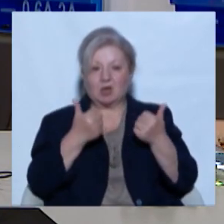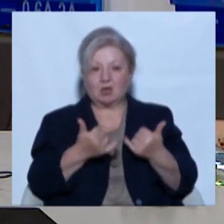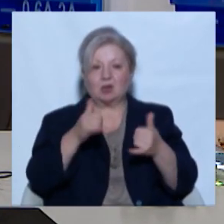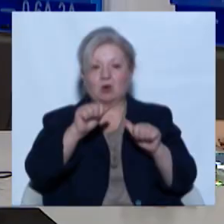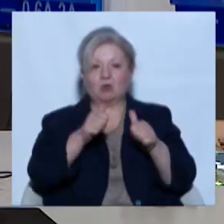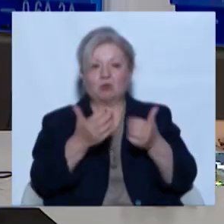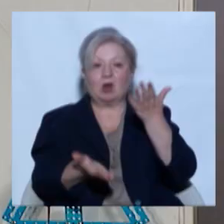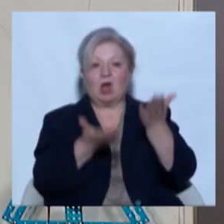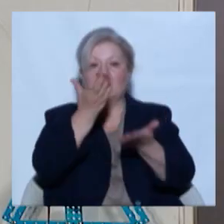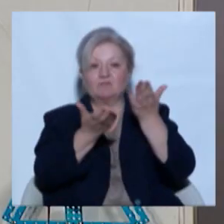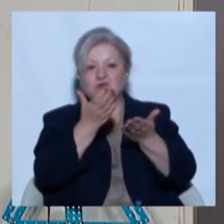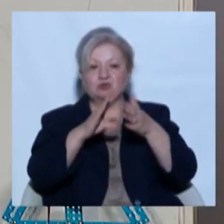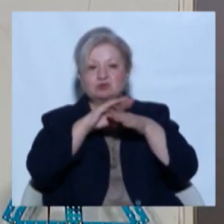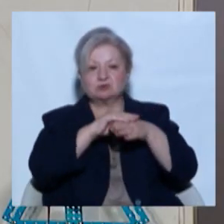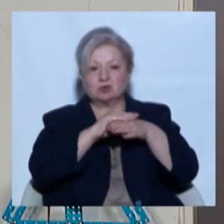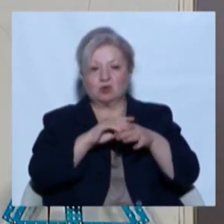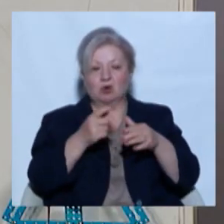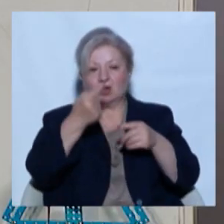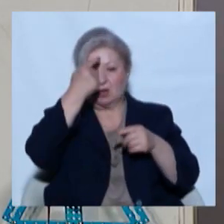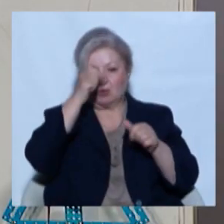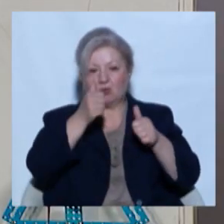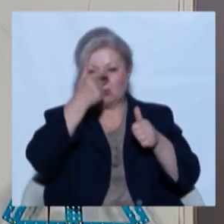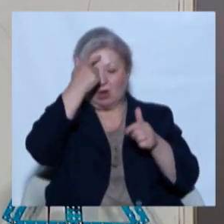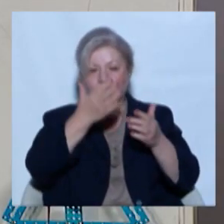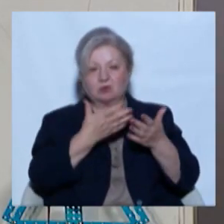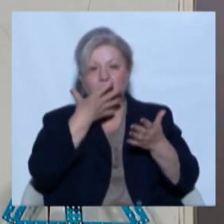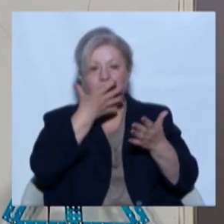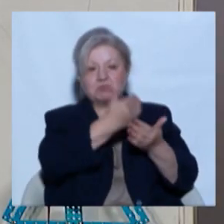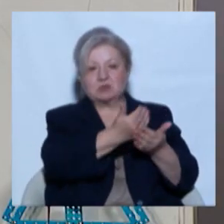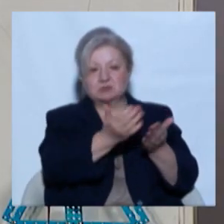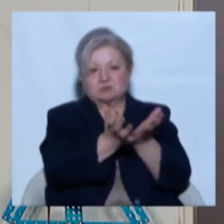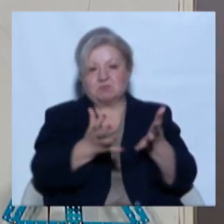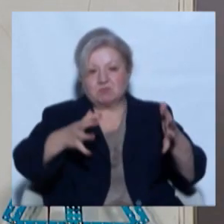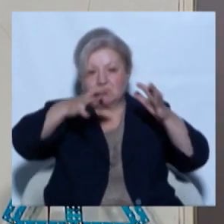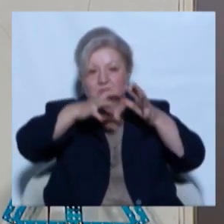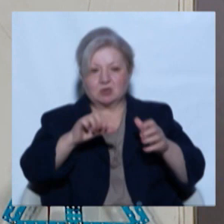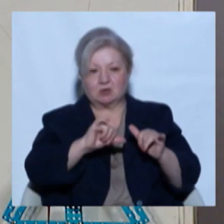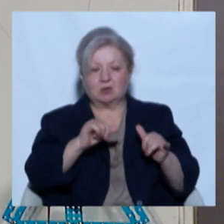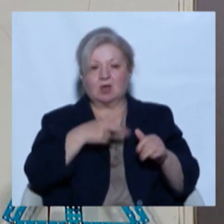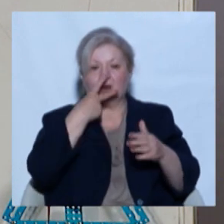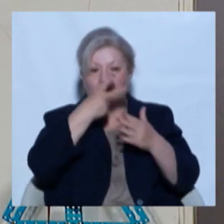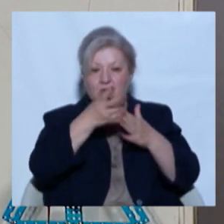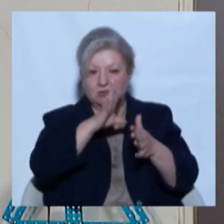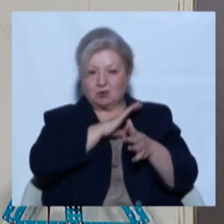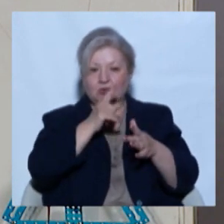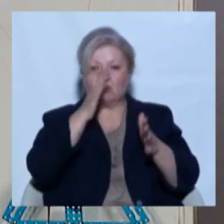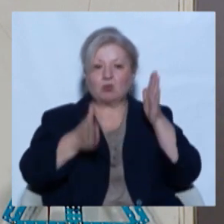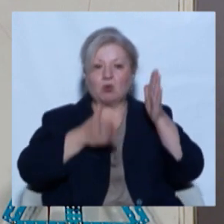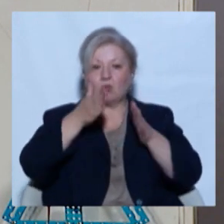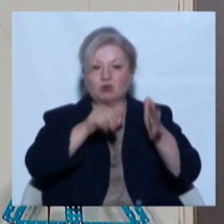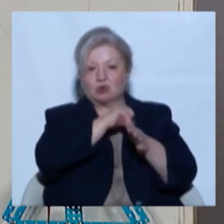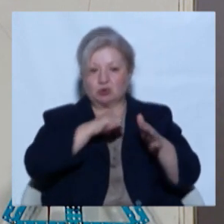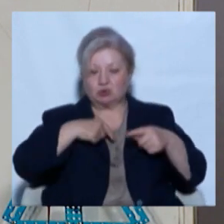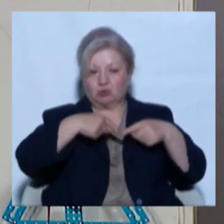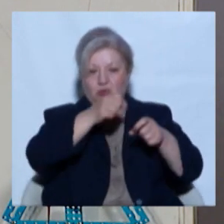როგორ გავიგოთ მისი მასა? თქვენ ნახეთ, რომ ამას აკეთებდა ჩვენი რობოტი, მაგრამ ჩვენ ვეღარ მოასწარეთ იმ გაკვეთილზე ამ